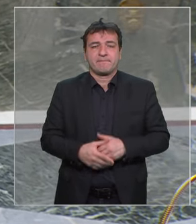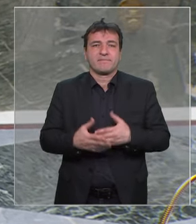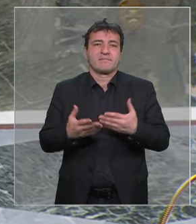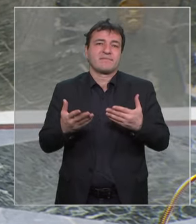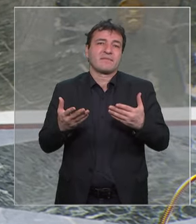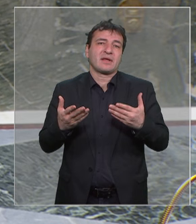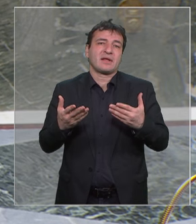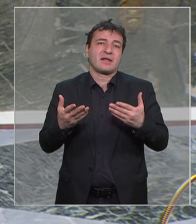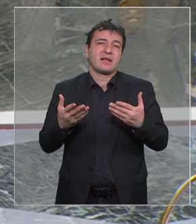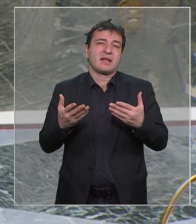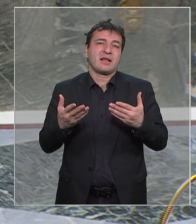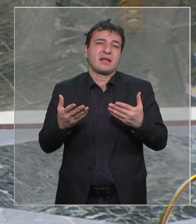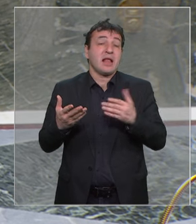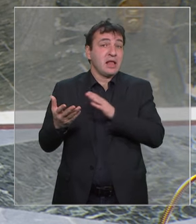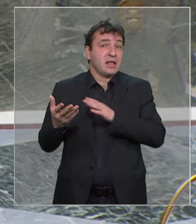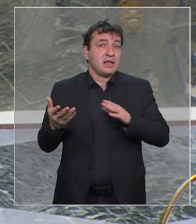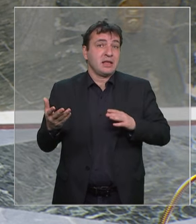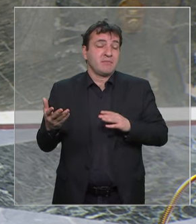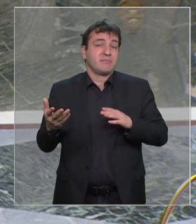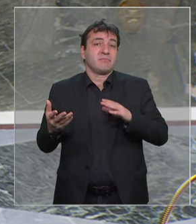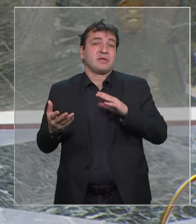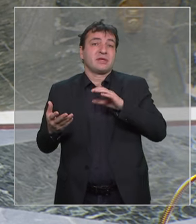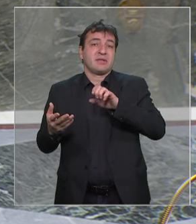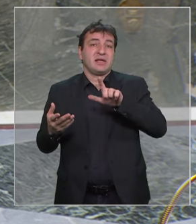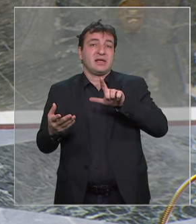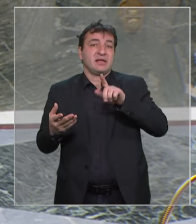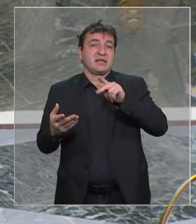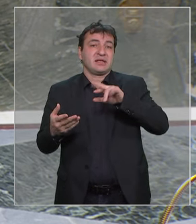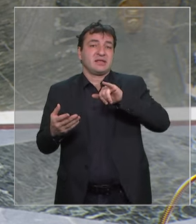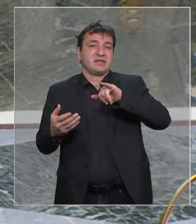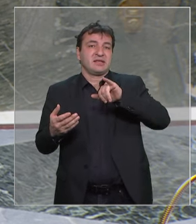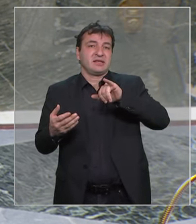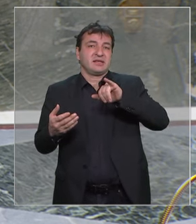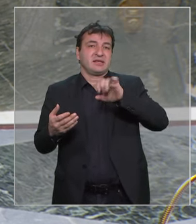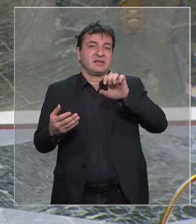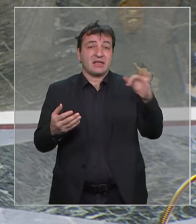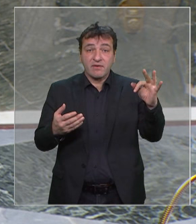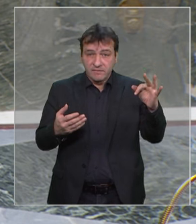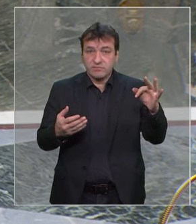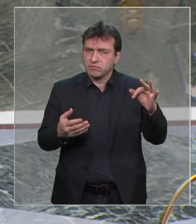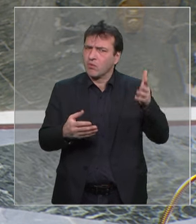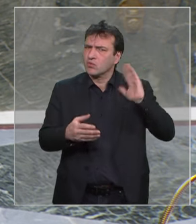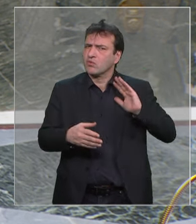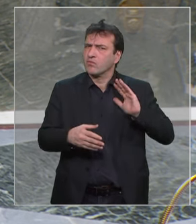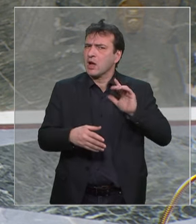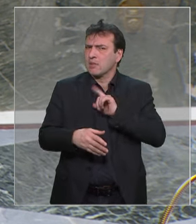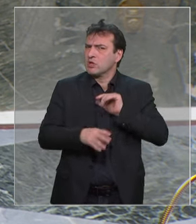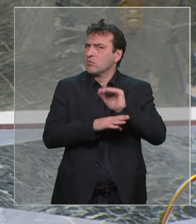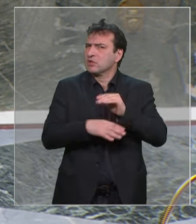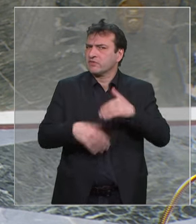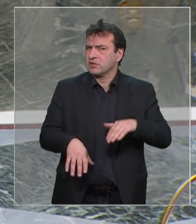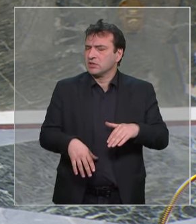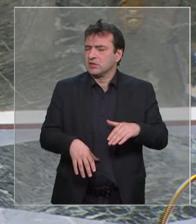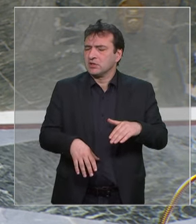Madame Rutel-Krieff a déjà été sous protection policière par le passé. Elle a déjà été menacée par des menaces extrêmement